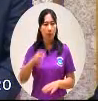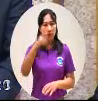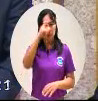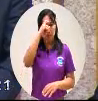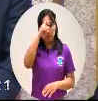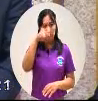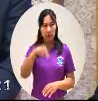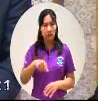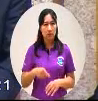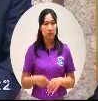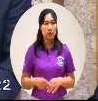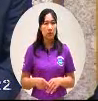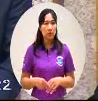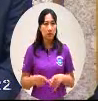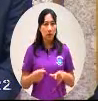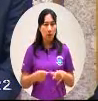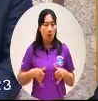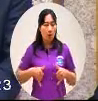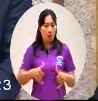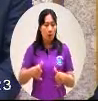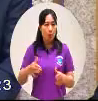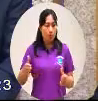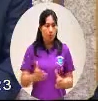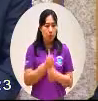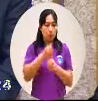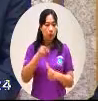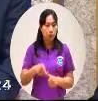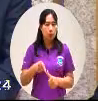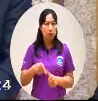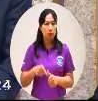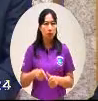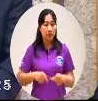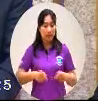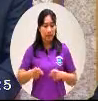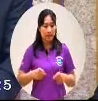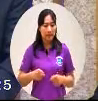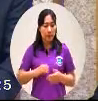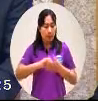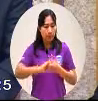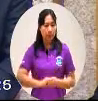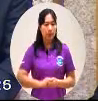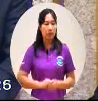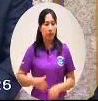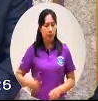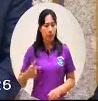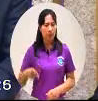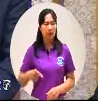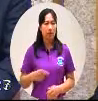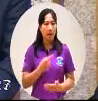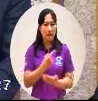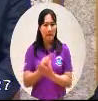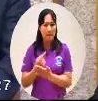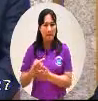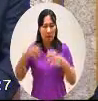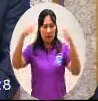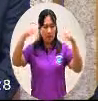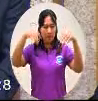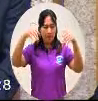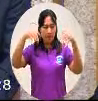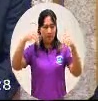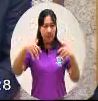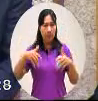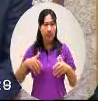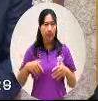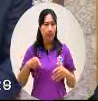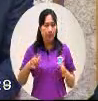公路总局呢赶快把他这个永久方案呢定案呢，那我们才不会每次在雨季来临的时候